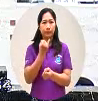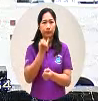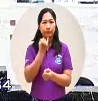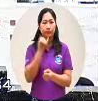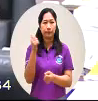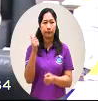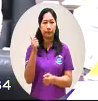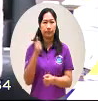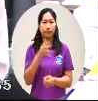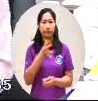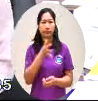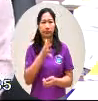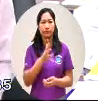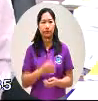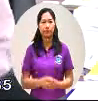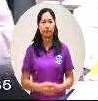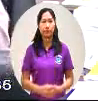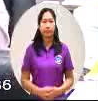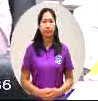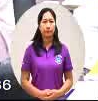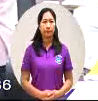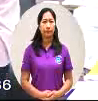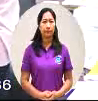请发言来。 喂，